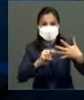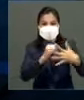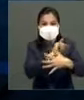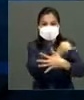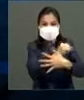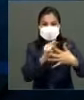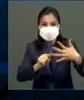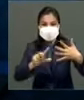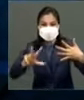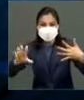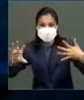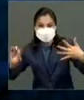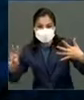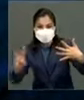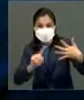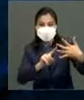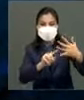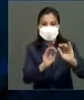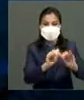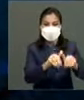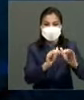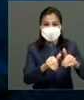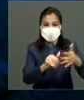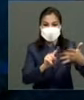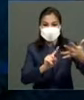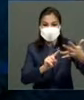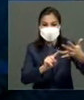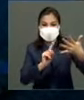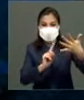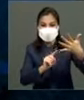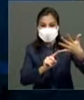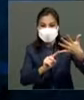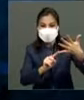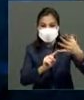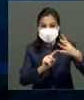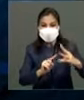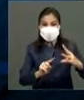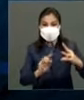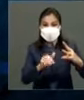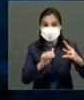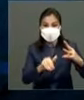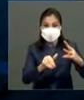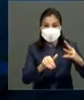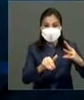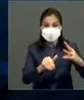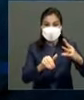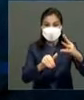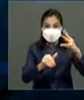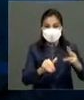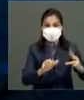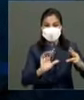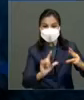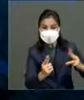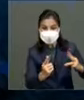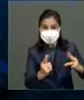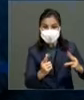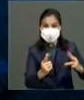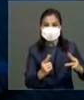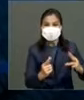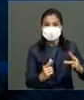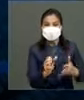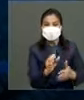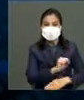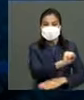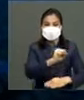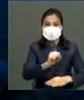356ลาดพร้าวขออนุญาตไปดูตัวเลขทางขวามือเลยแล้วกันวังทองหลางสวนหลวงบางกะปิและปางแ